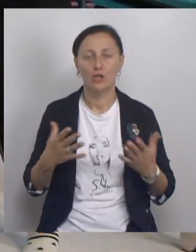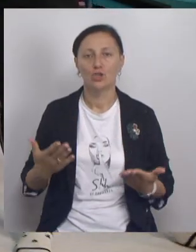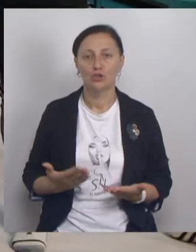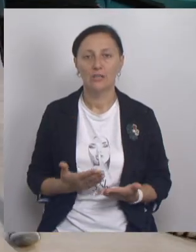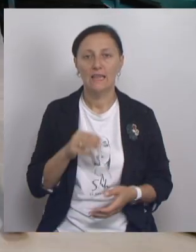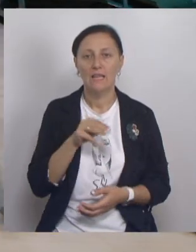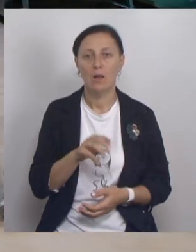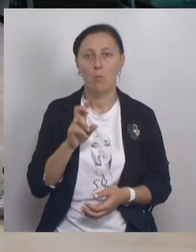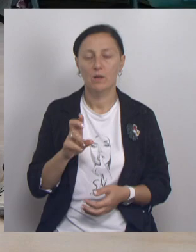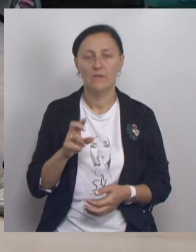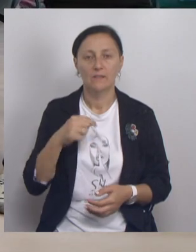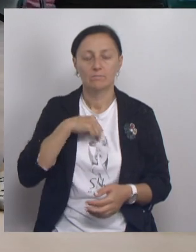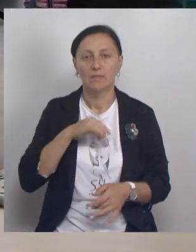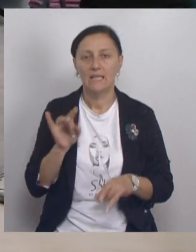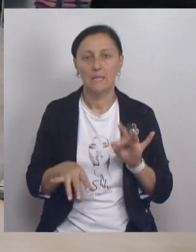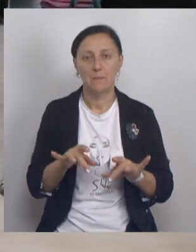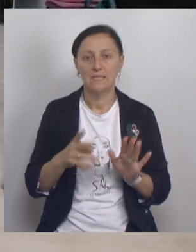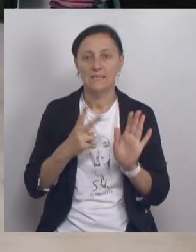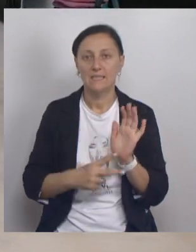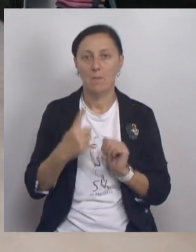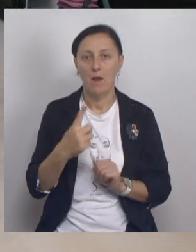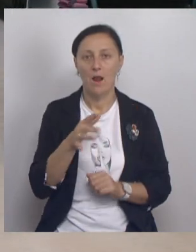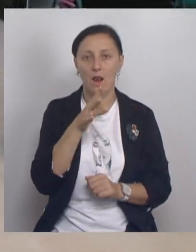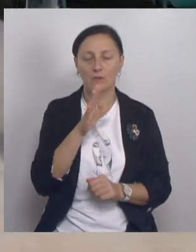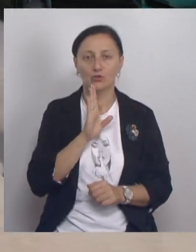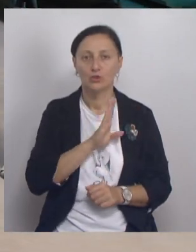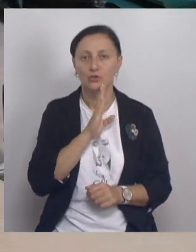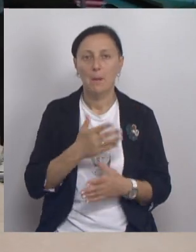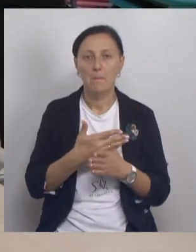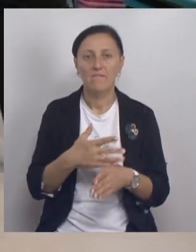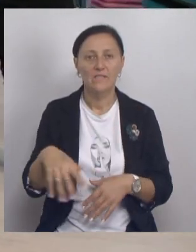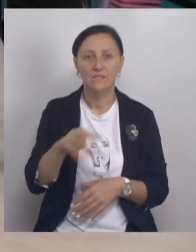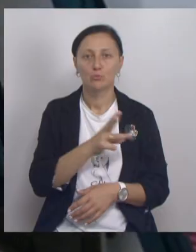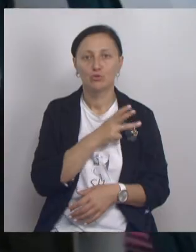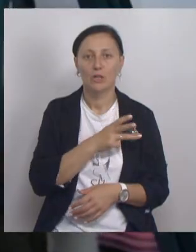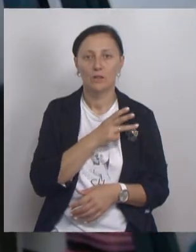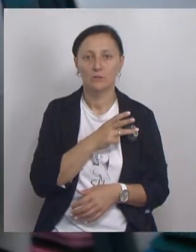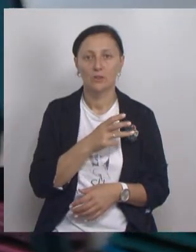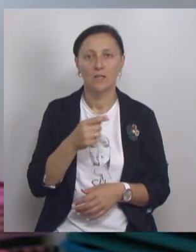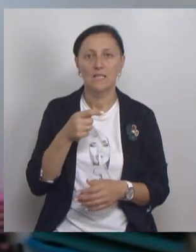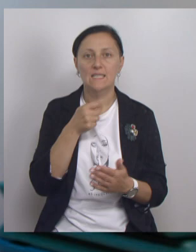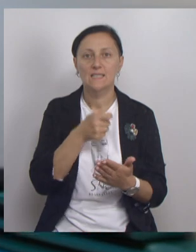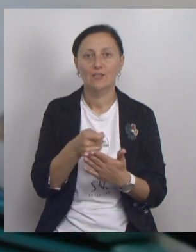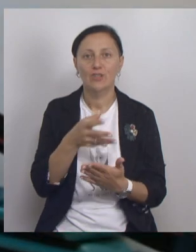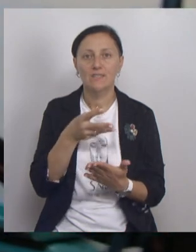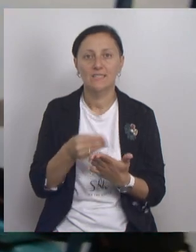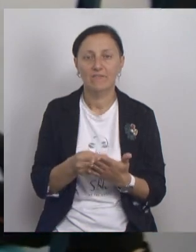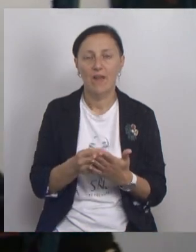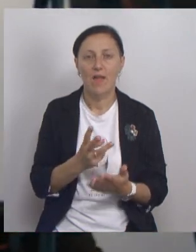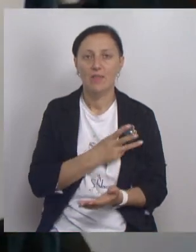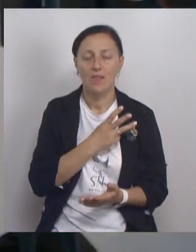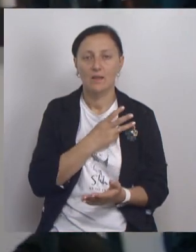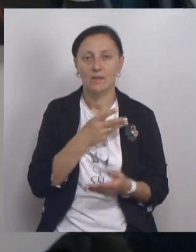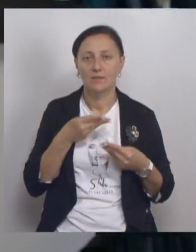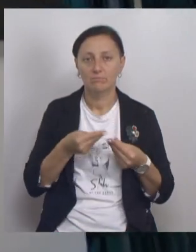Татьяны Борисовны кипит. В свои 71 женщина помогает всем желающим прийти в форму, заряжает их своей невероятной энергией,